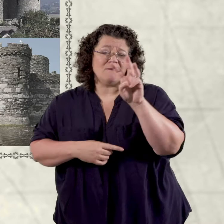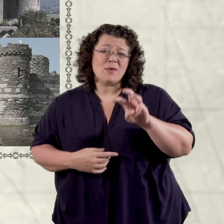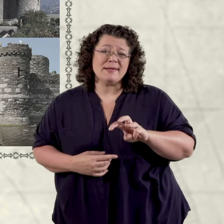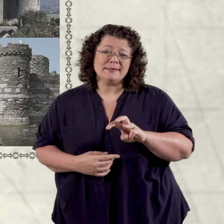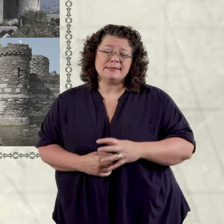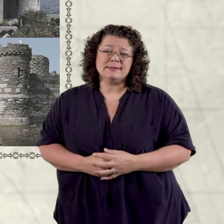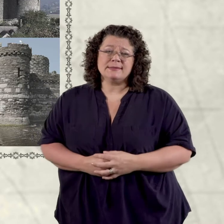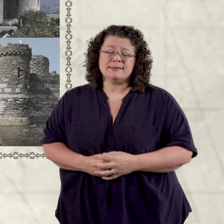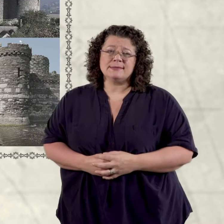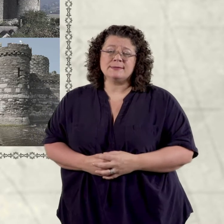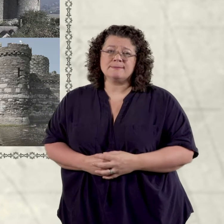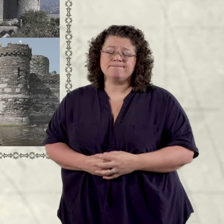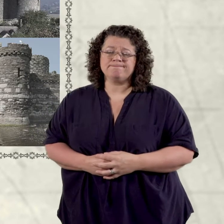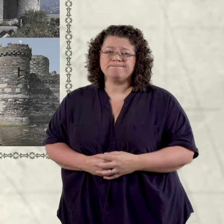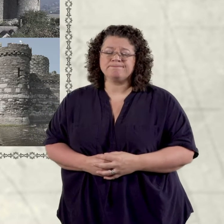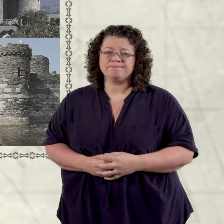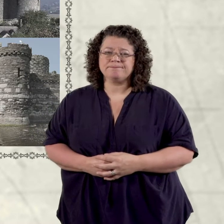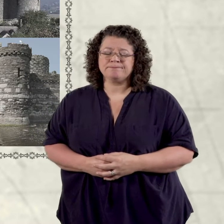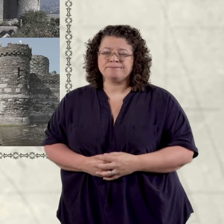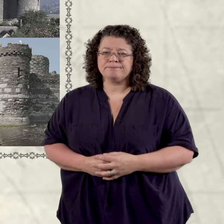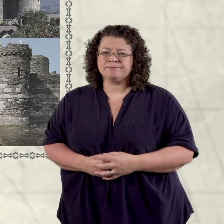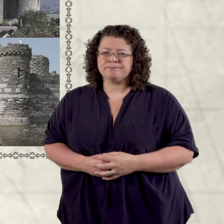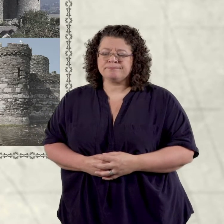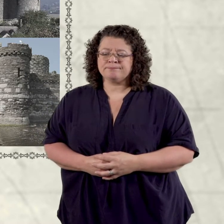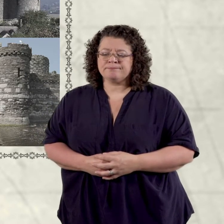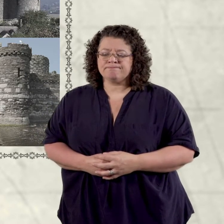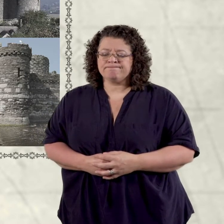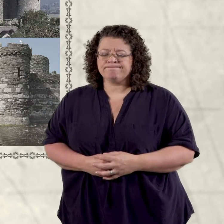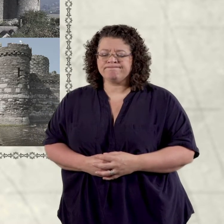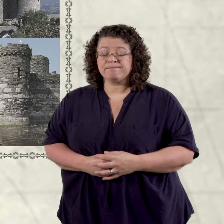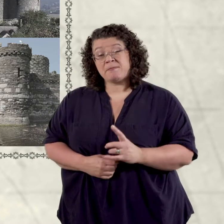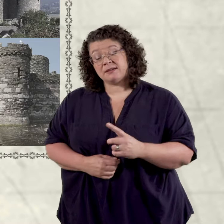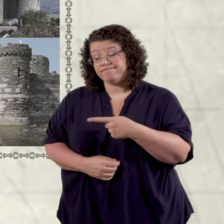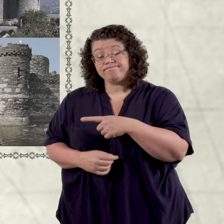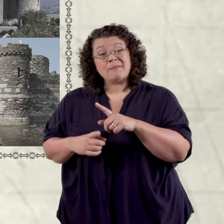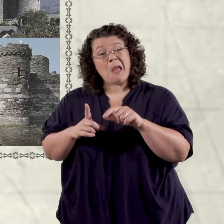Plentyn oedd hi, ond hi oedd dyfodol Cymru.